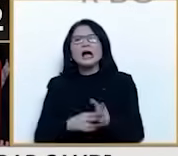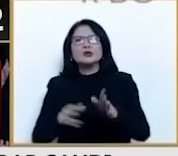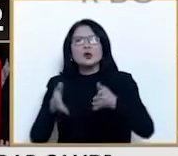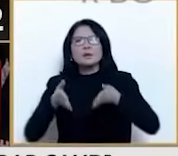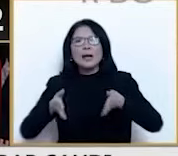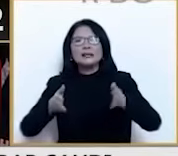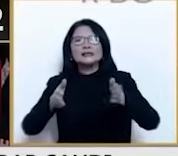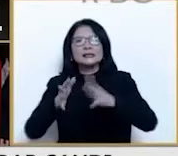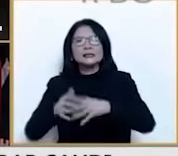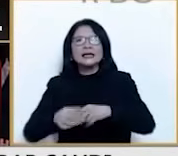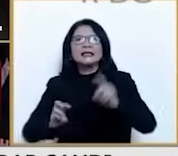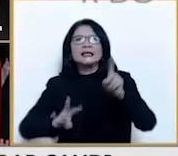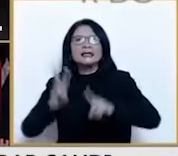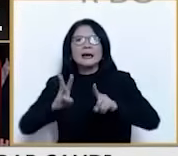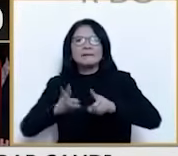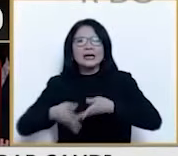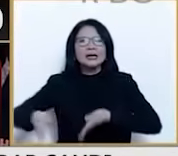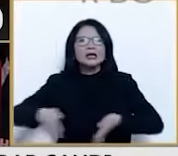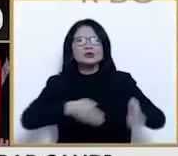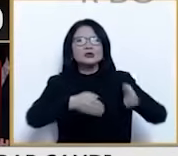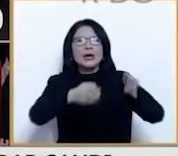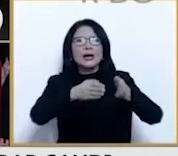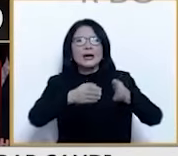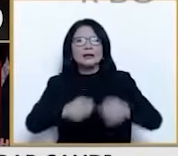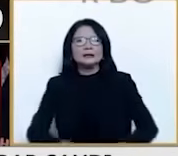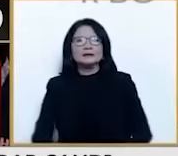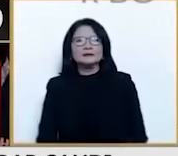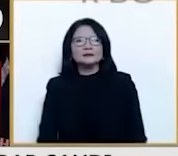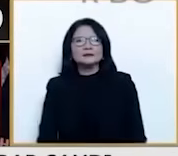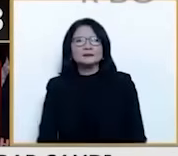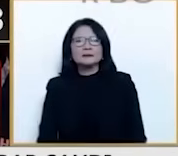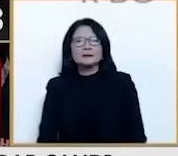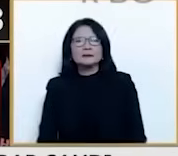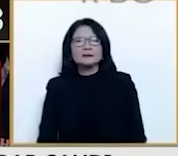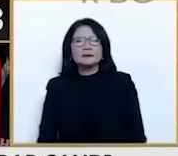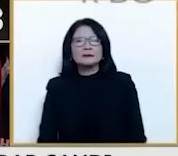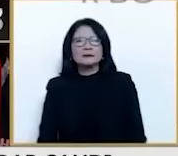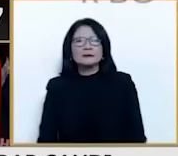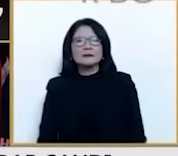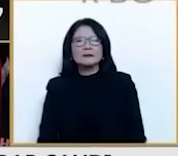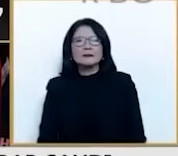di 13 sungai yang ada, lalu melakukan